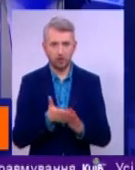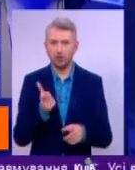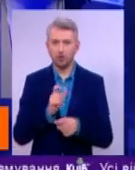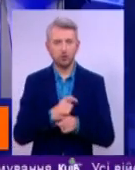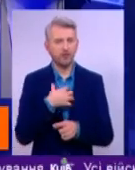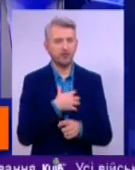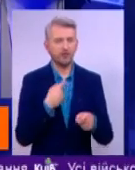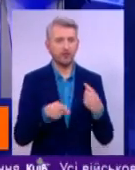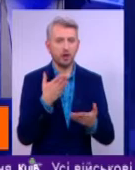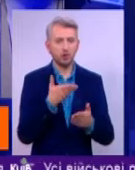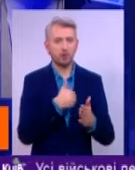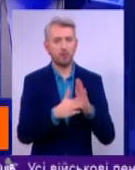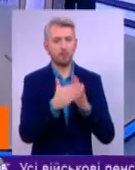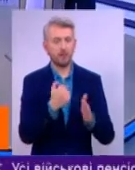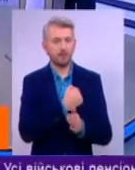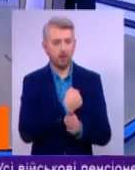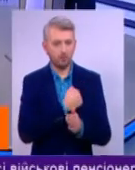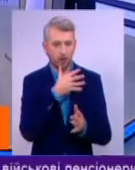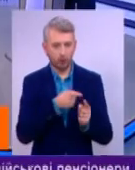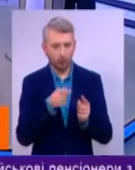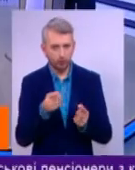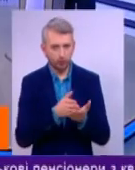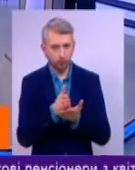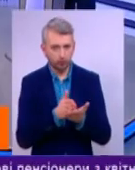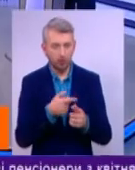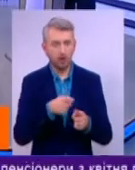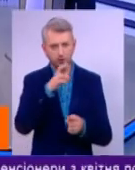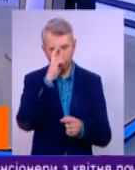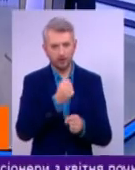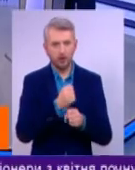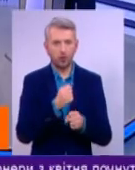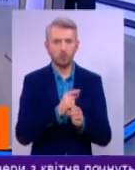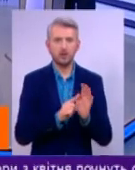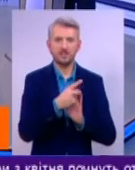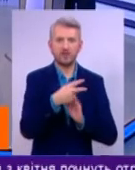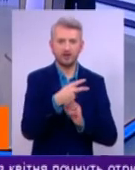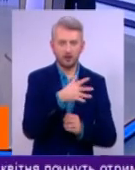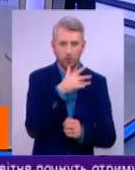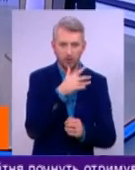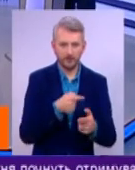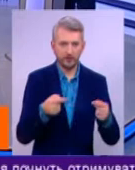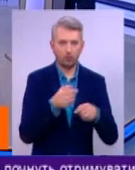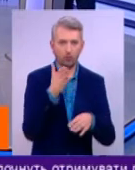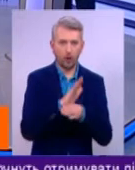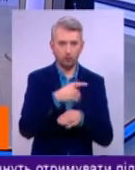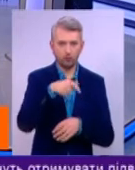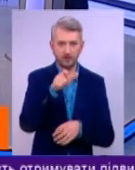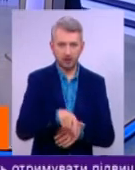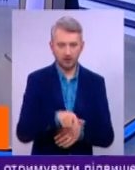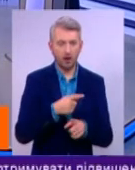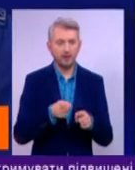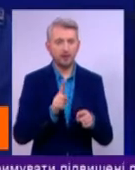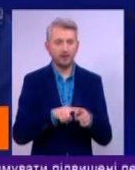різниця. Якщо ми призиваємо на строкову, ми робимо це, ну, держава робить з 20 років, згідно указу президента, але